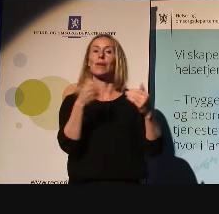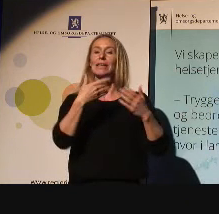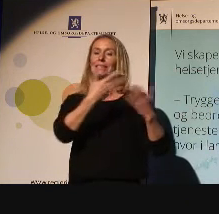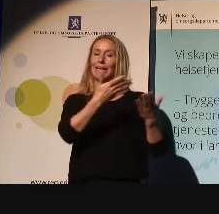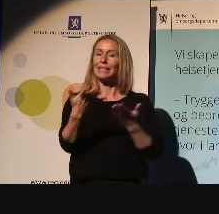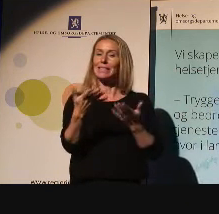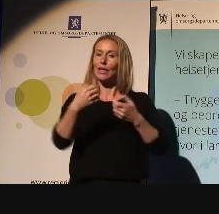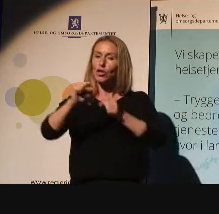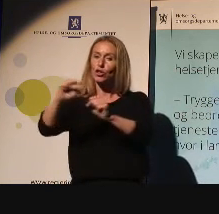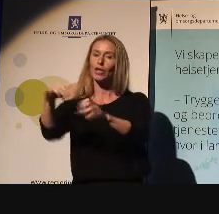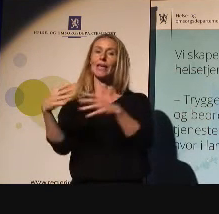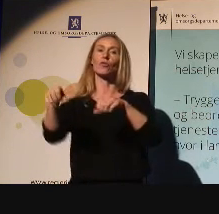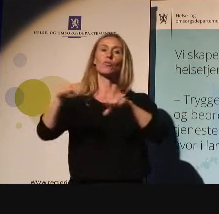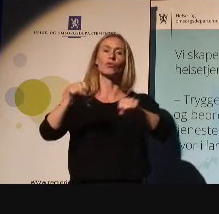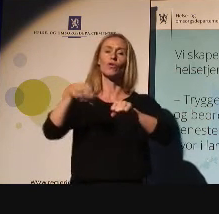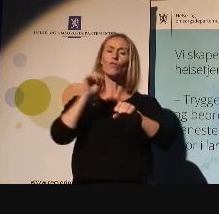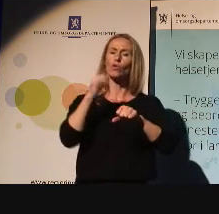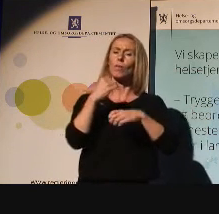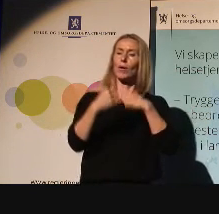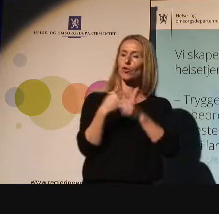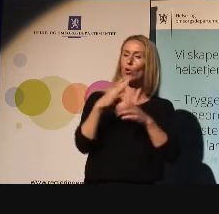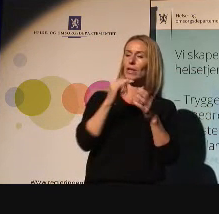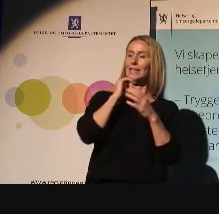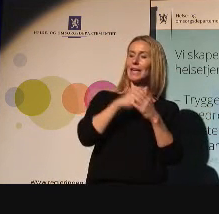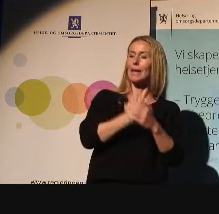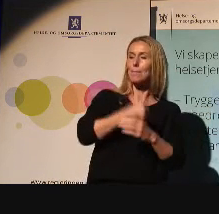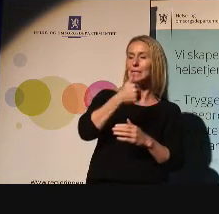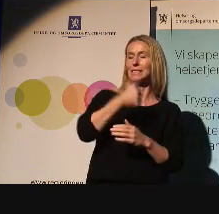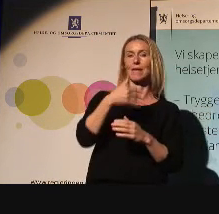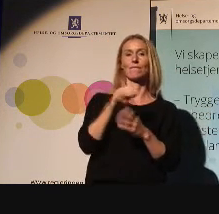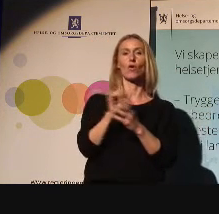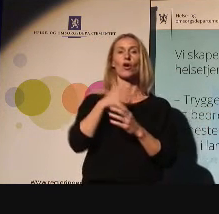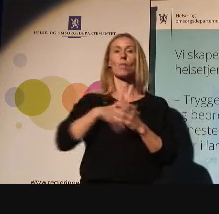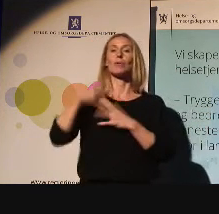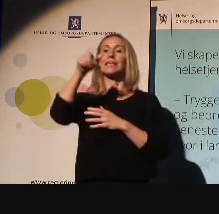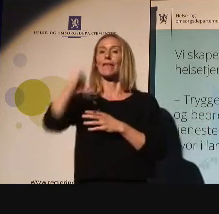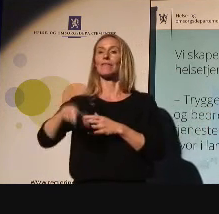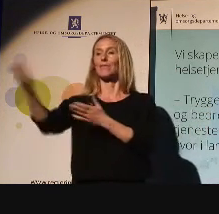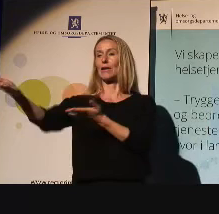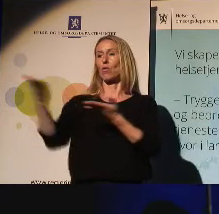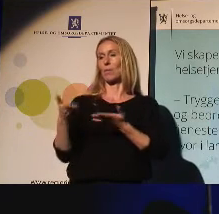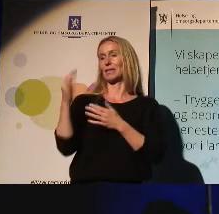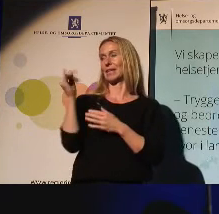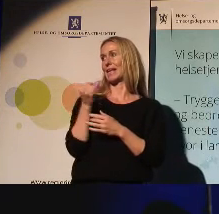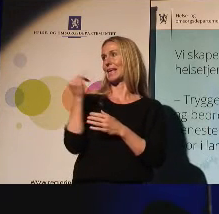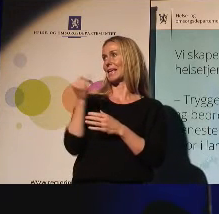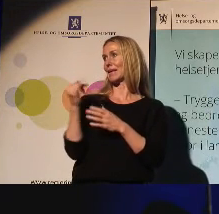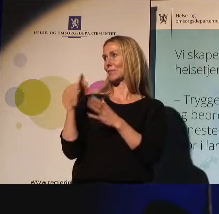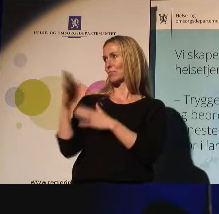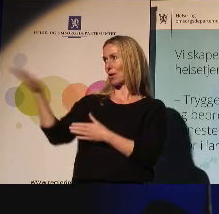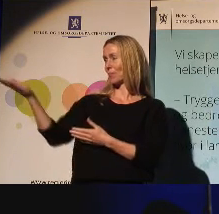og hvordan det blir til beste for pasienten. Velkommen, Ingrid Nordbø.